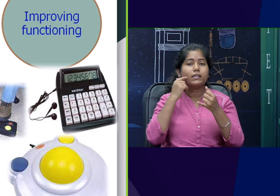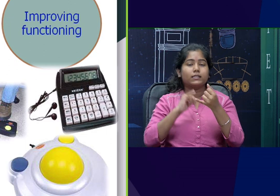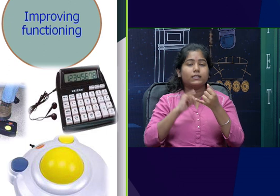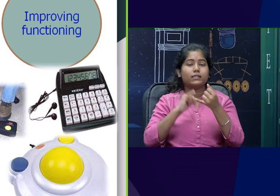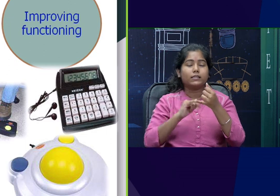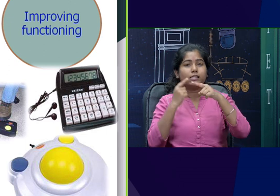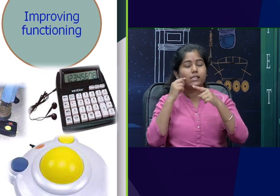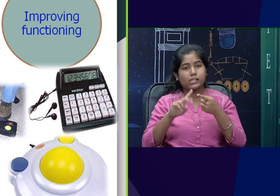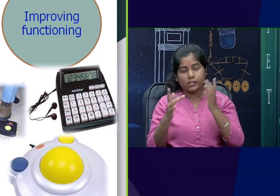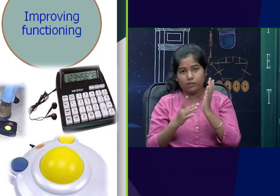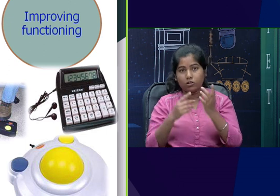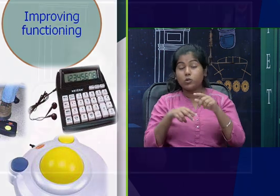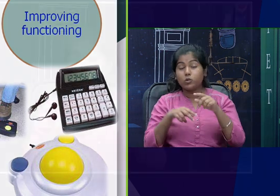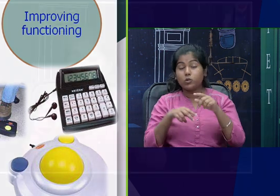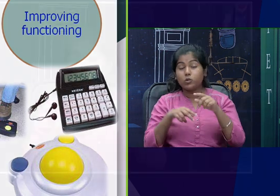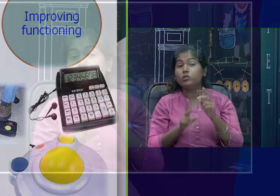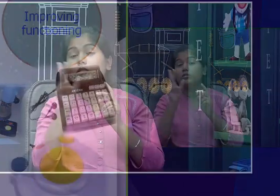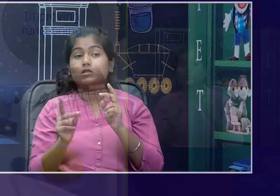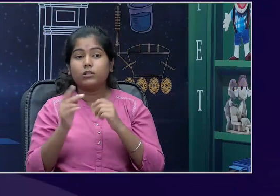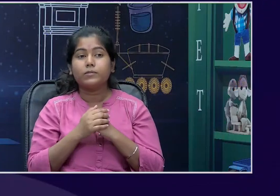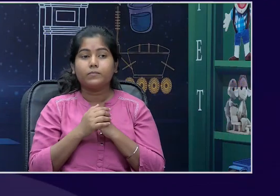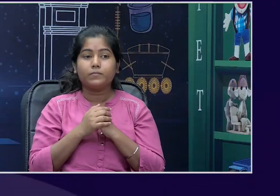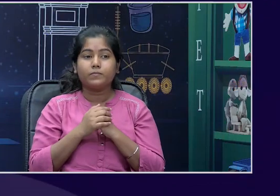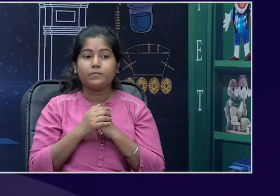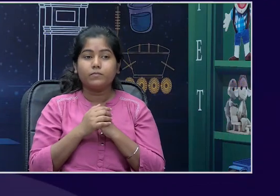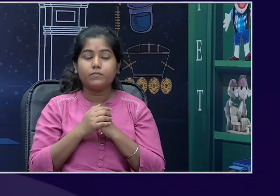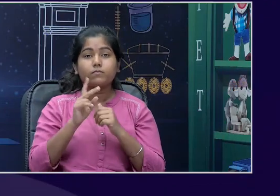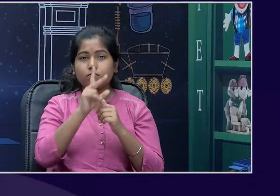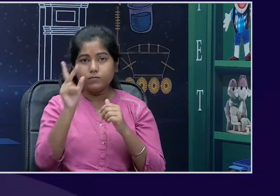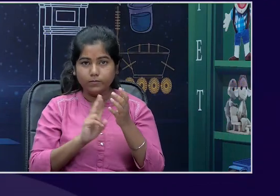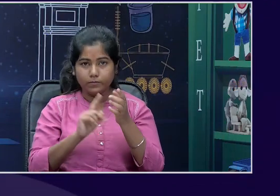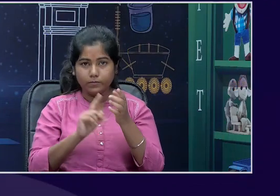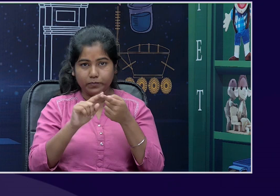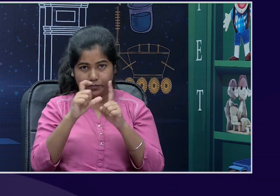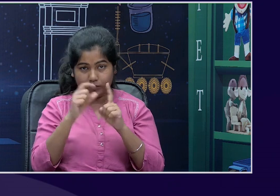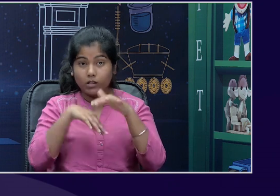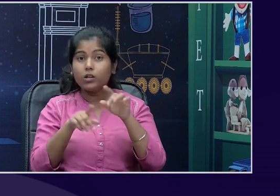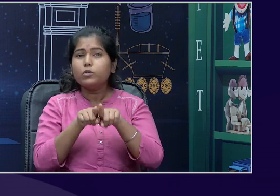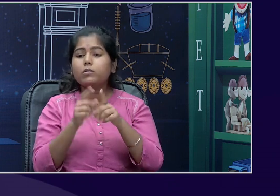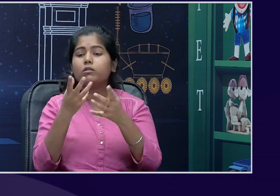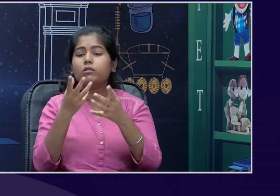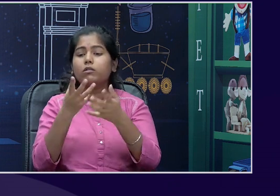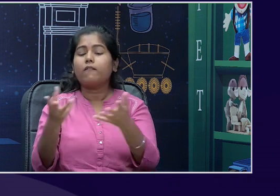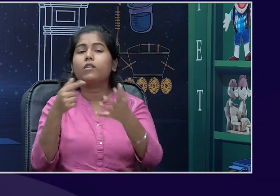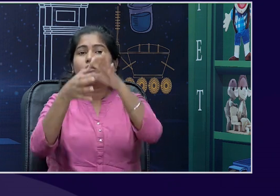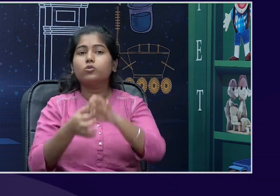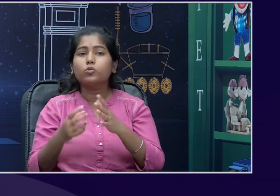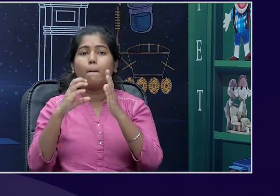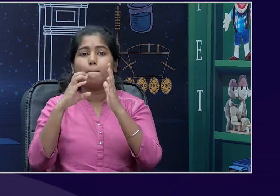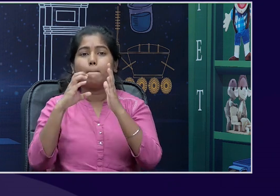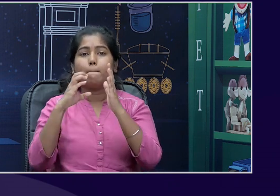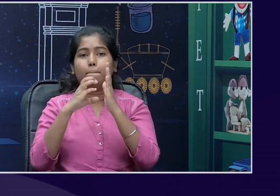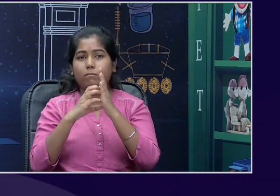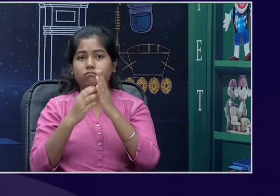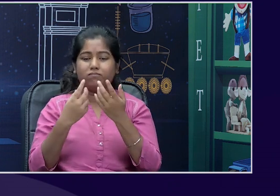मिड टेक, वो टेक्नोलॉजी कौन से प्रकार की होती है जिसमें हम बैटरी यूज करते हैं, ठीक है, तो बैटरी